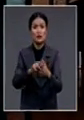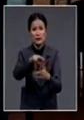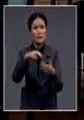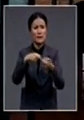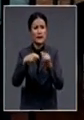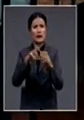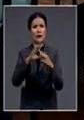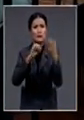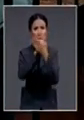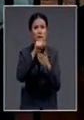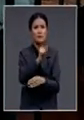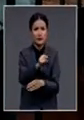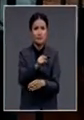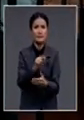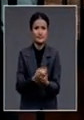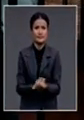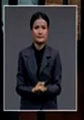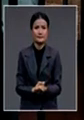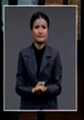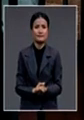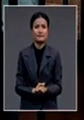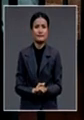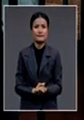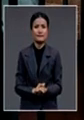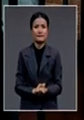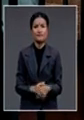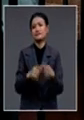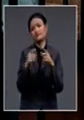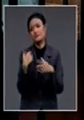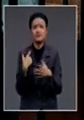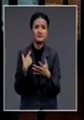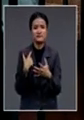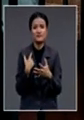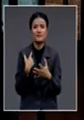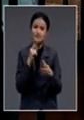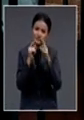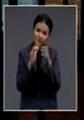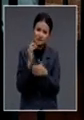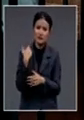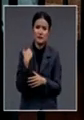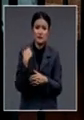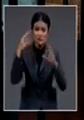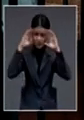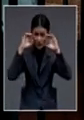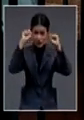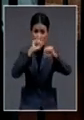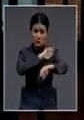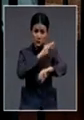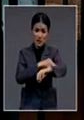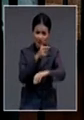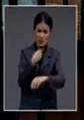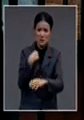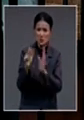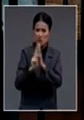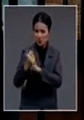ดนะฮะเขาว่าอย่างนั้น ค่ะก็ยังเป็นประเด็นที่ถกเถียงกันนะคะว่าการเอาจริงเอาจังความเข้มงวดกับเรื่องของการปราบปรามยา